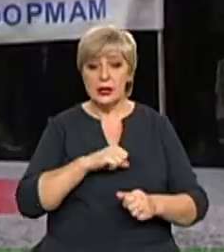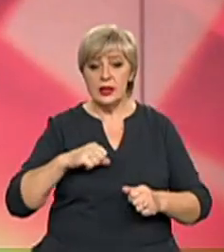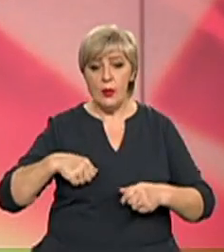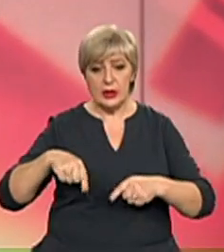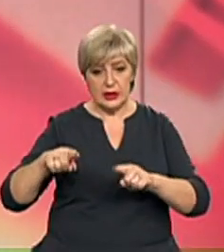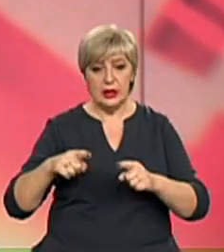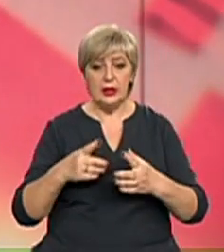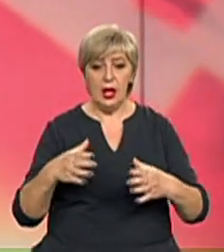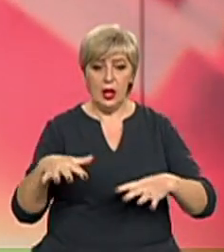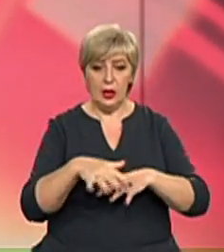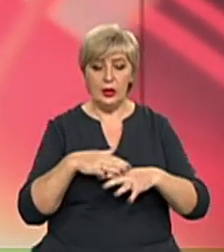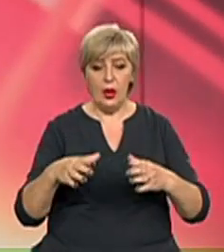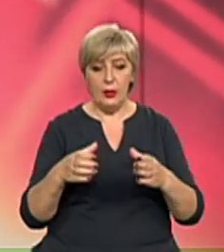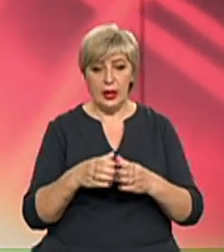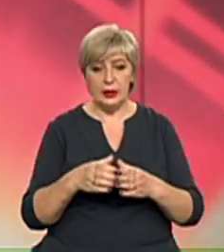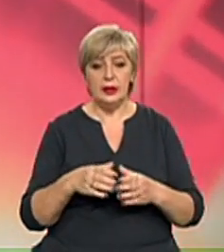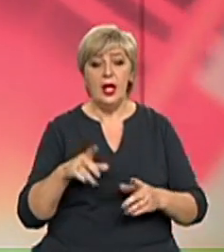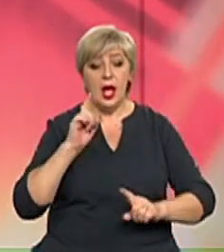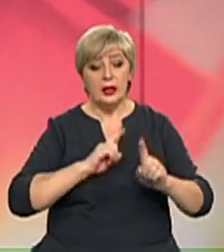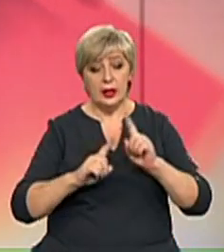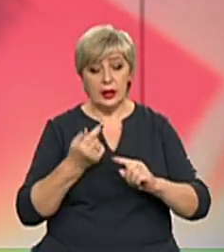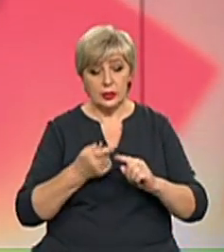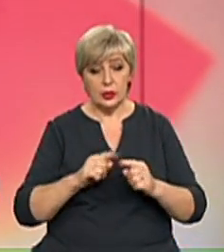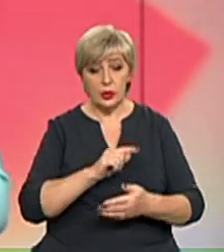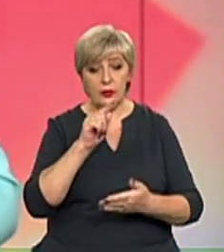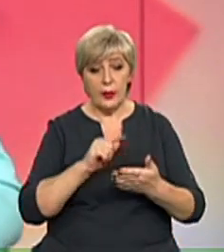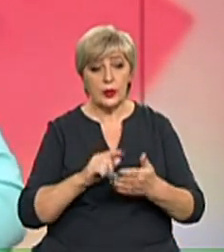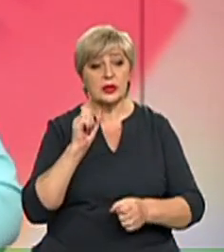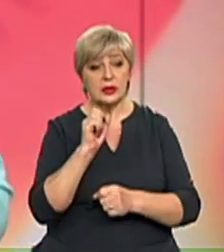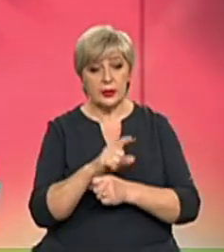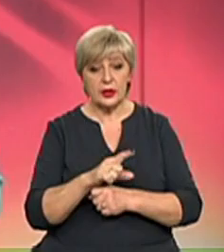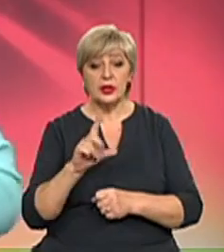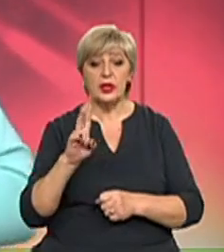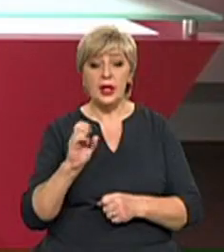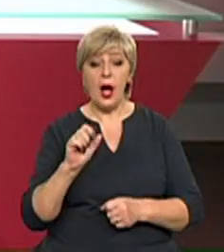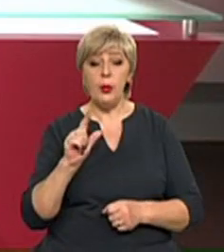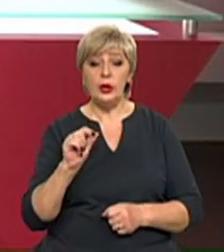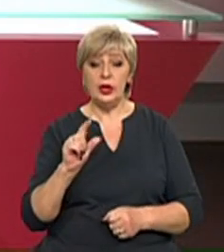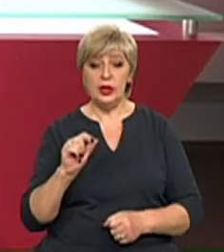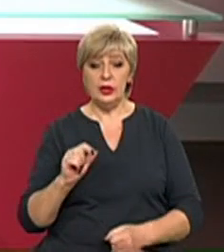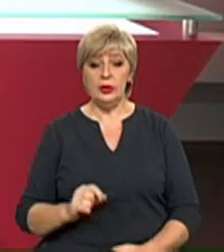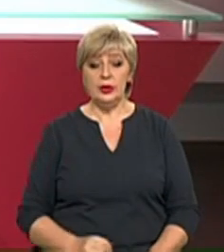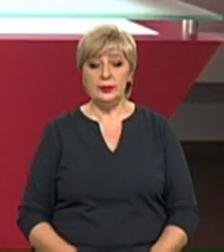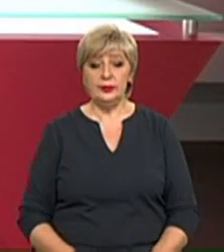громада. Нараду з цього приводу в обласній адміністрації призначили на понеділок.